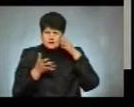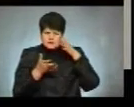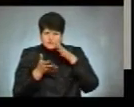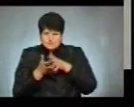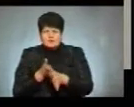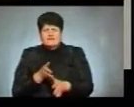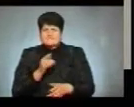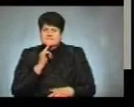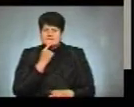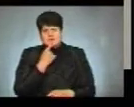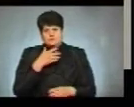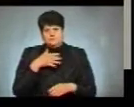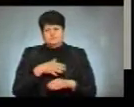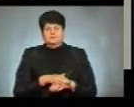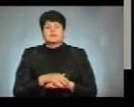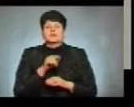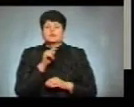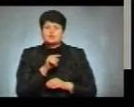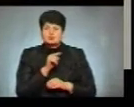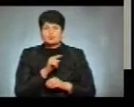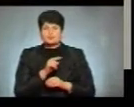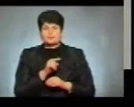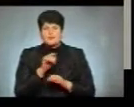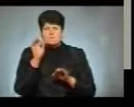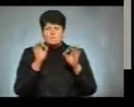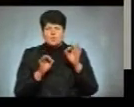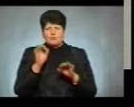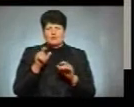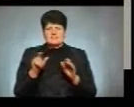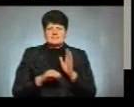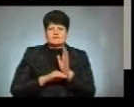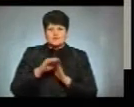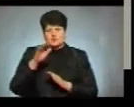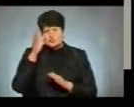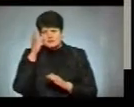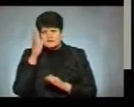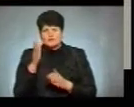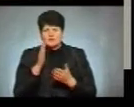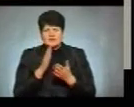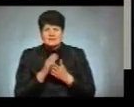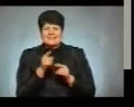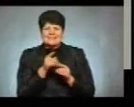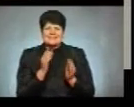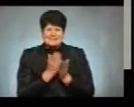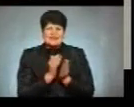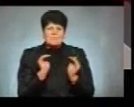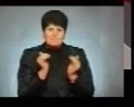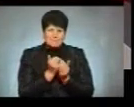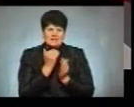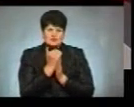важче обробляються. І, відповідно, пропорції людей з вищою освітою, їх є менше в